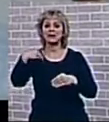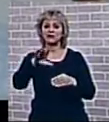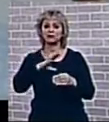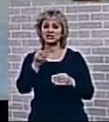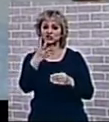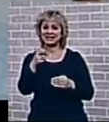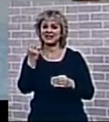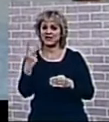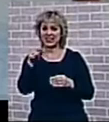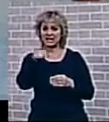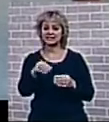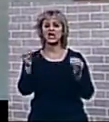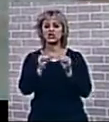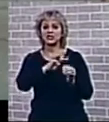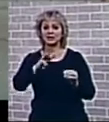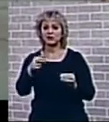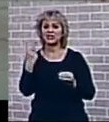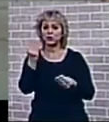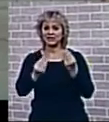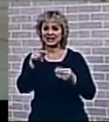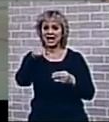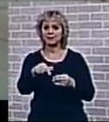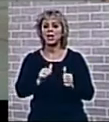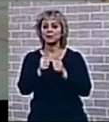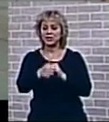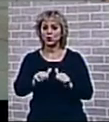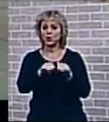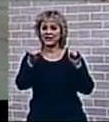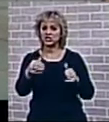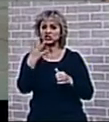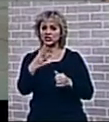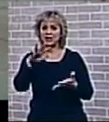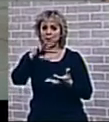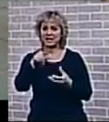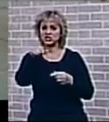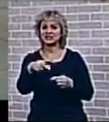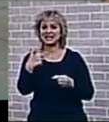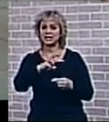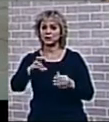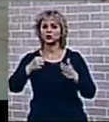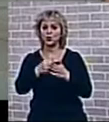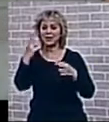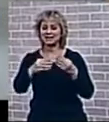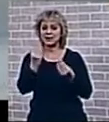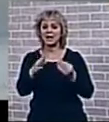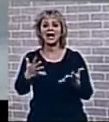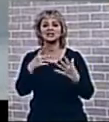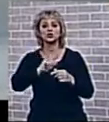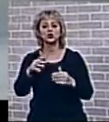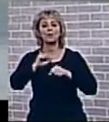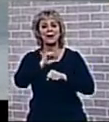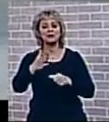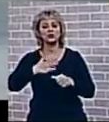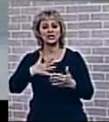был 14-12. На 10-й минуте второго тайма преимущество возросло до 4 мячей. И за 3 минуты до конца матча казалось, что победу